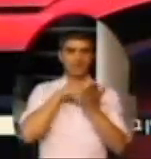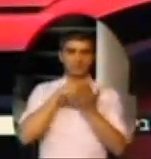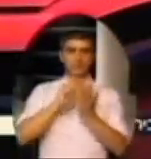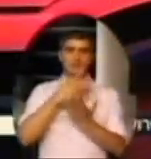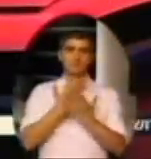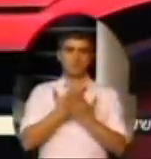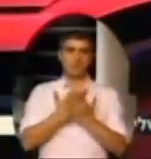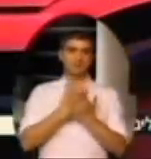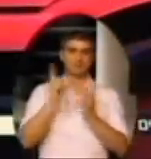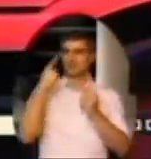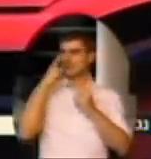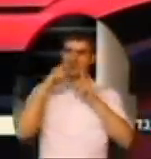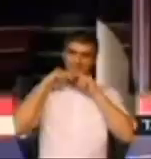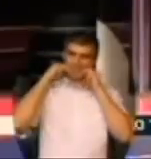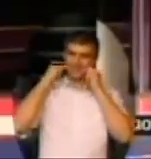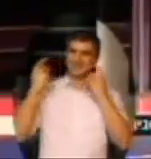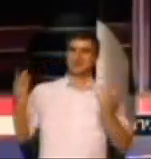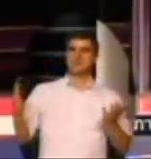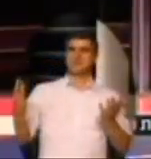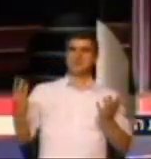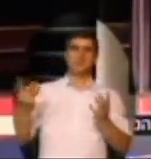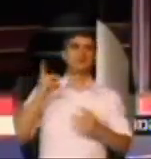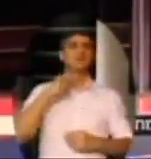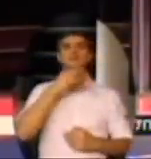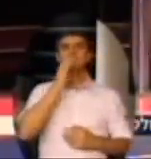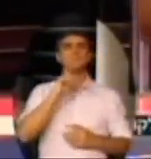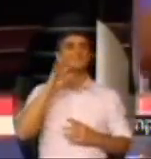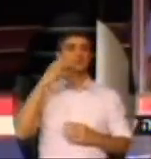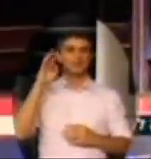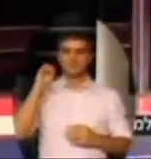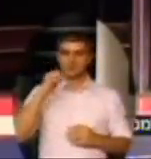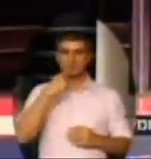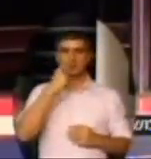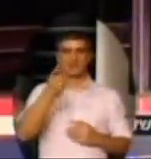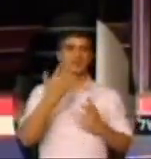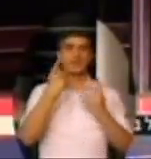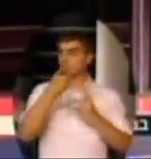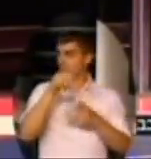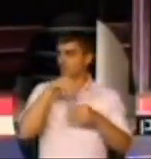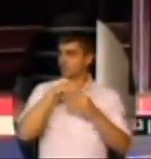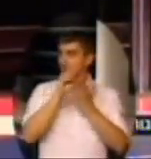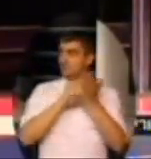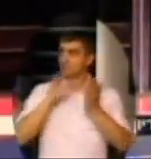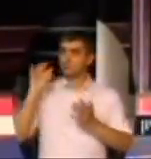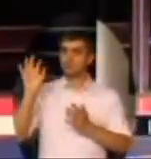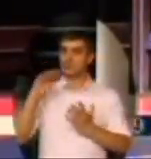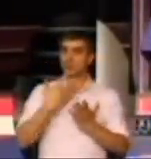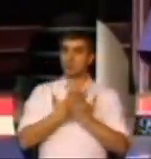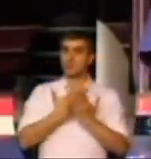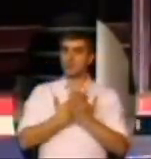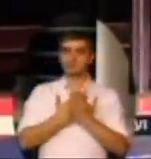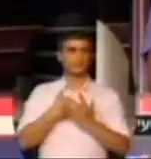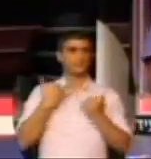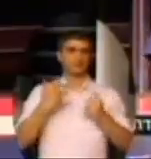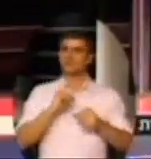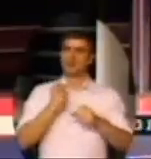מומלצים החיוך קודם כל יש תמיד גה ומו שחבר יגיד לך כמה יש ברשימה שלכם של המומלצים תרא